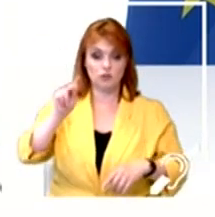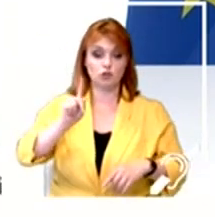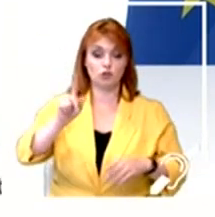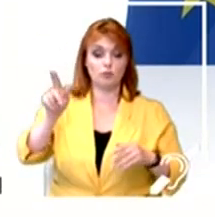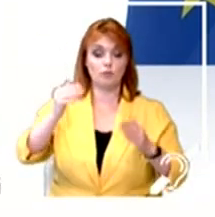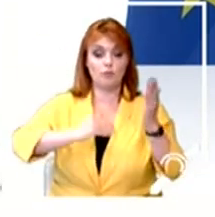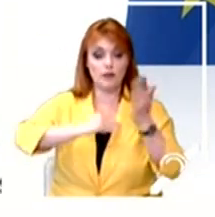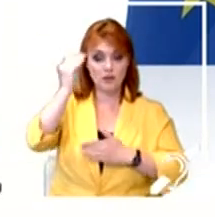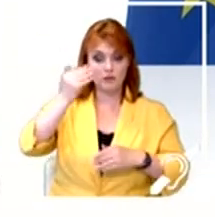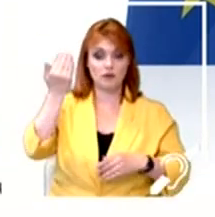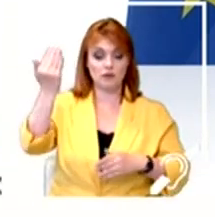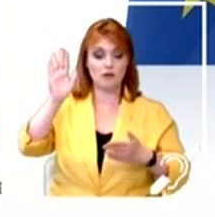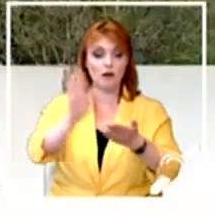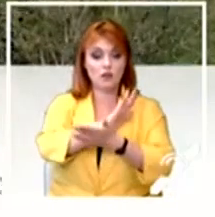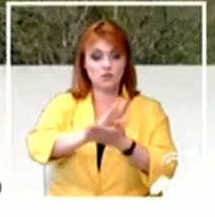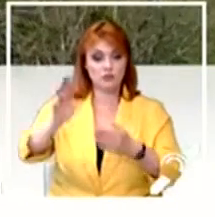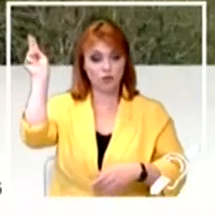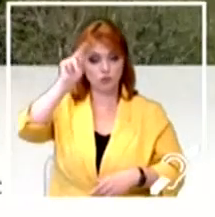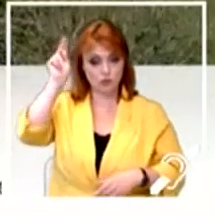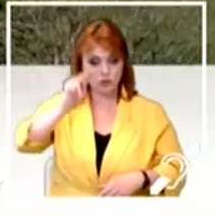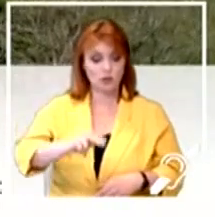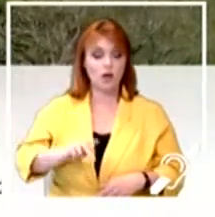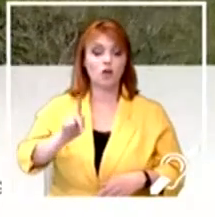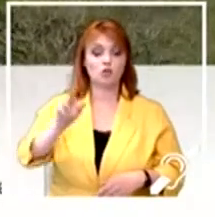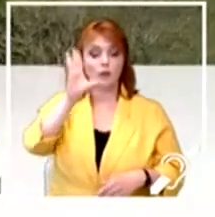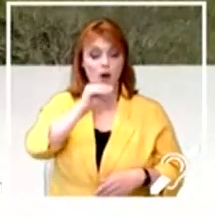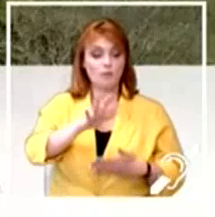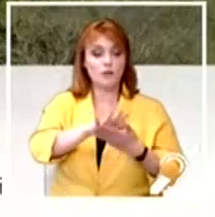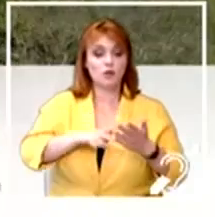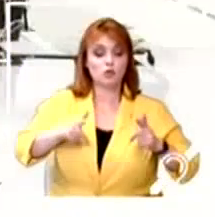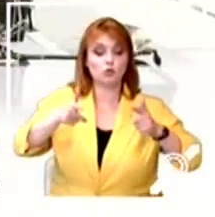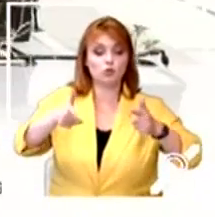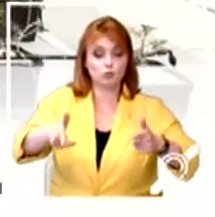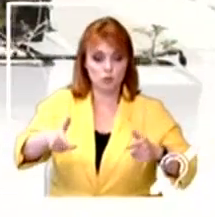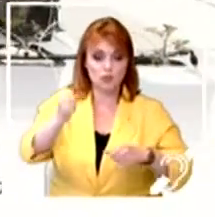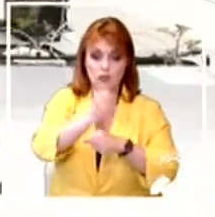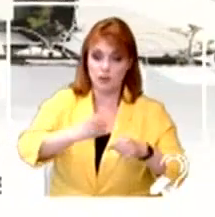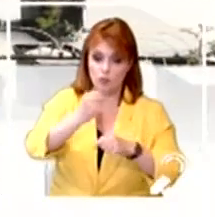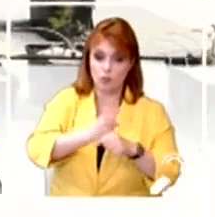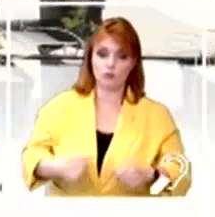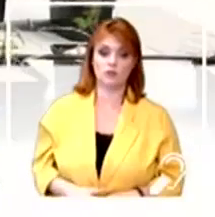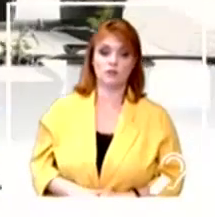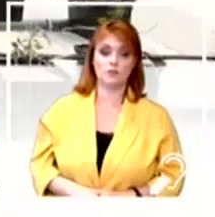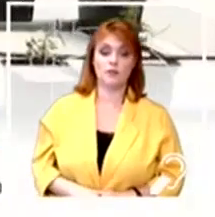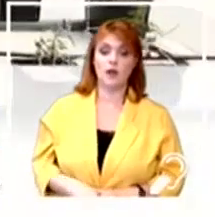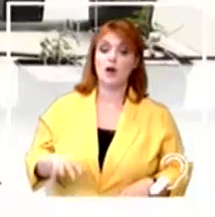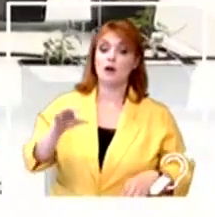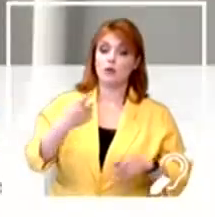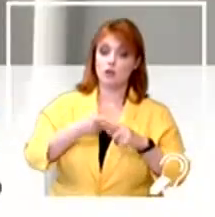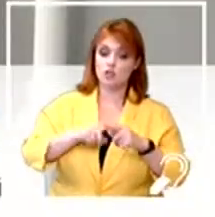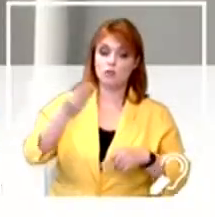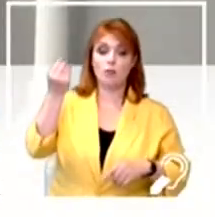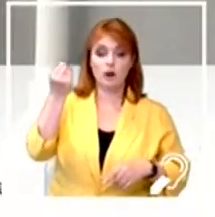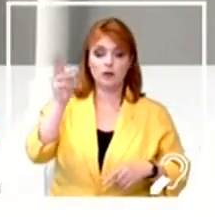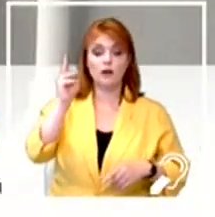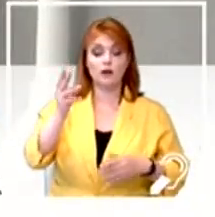când trebuie să meargă să se angajeze. Cu acești bani, rectorii vor putea investi în infrastructura instituțiilor. La fel, vor fi